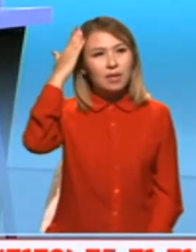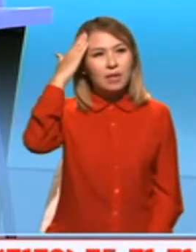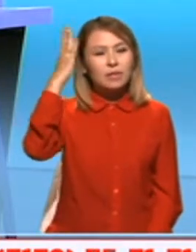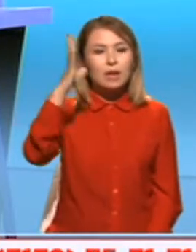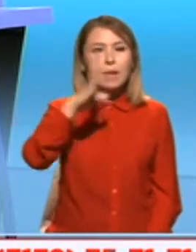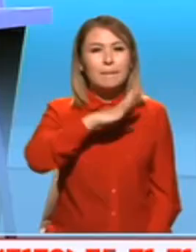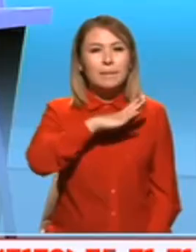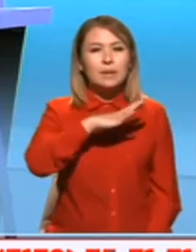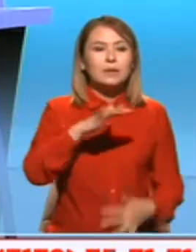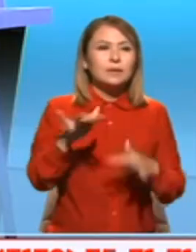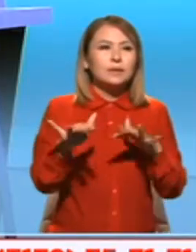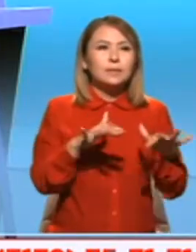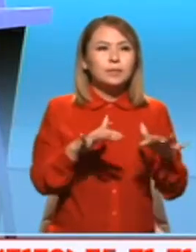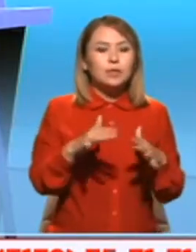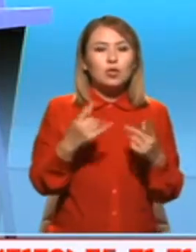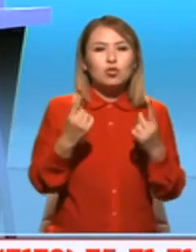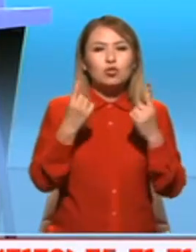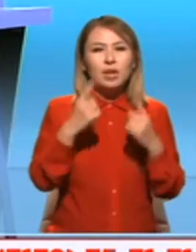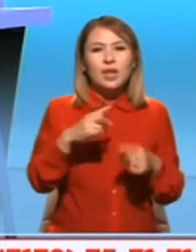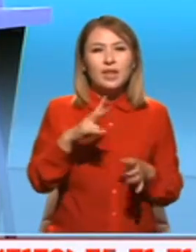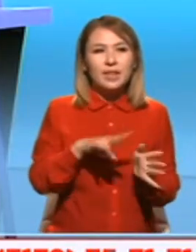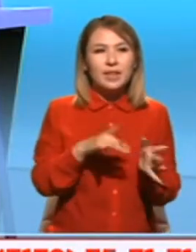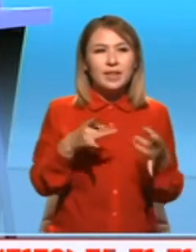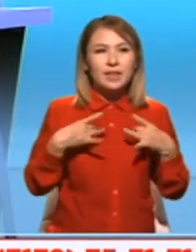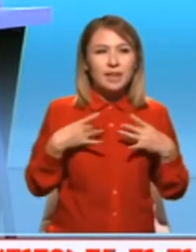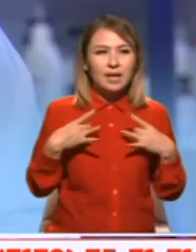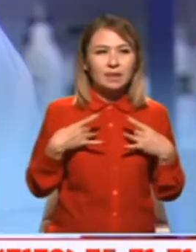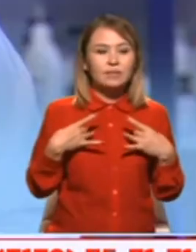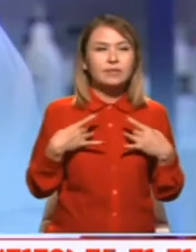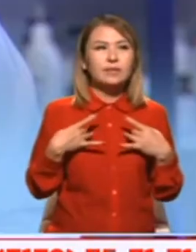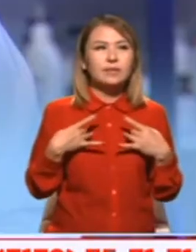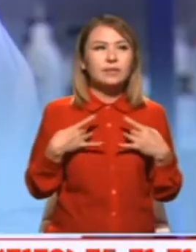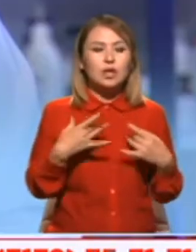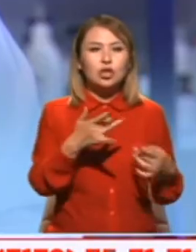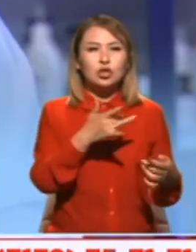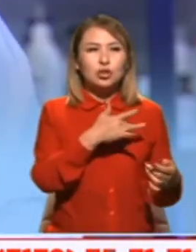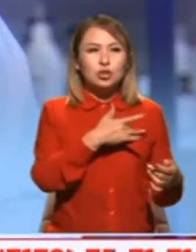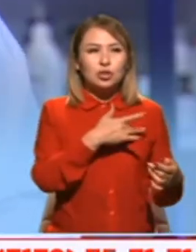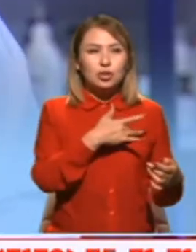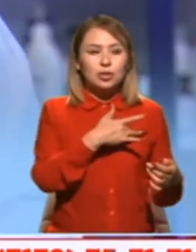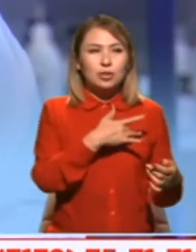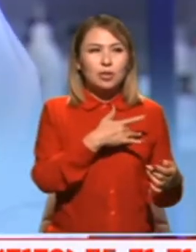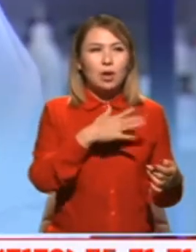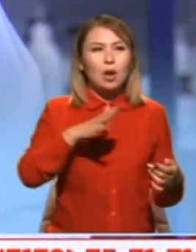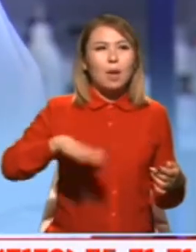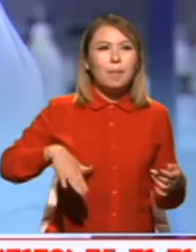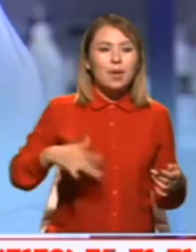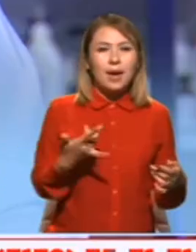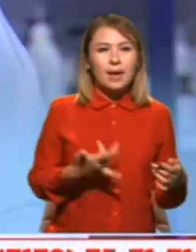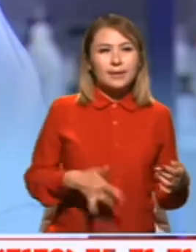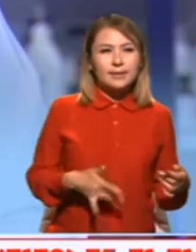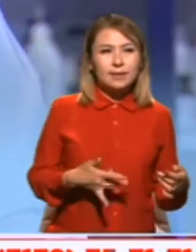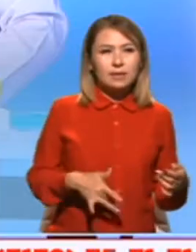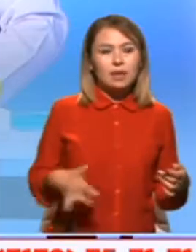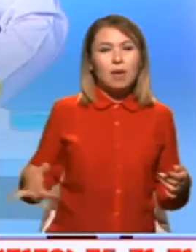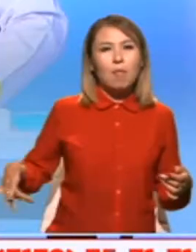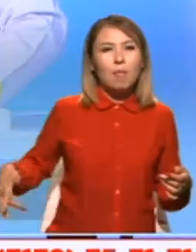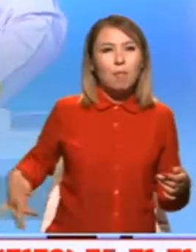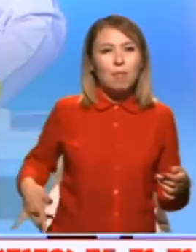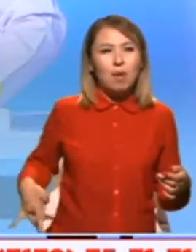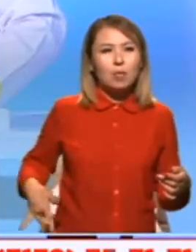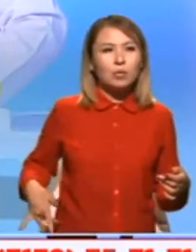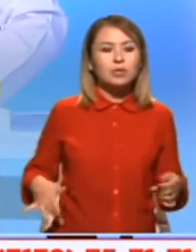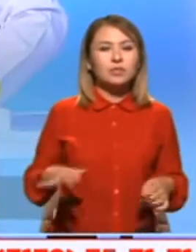болып табылады. Ол үлкен нерв болғандықтан яғни жүрекке және одан кейін барып асқазанға, бауырға және